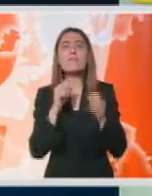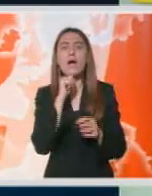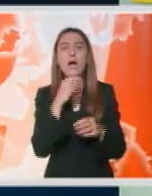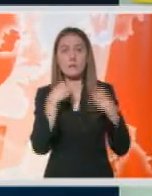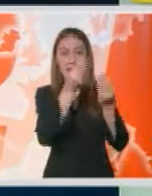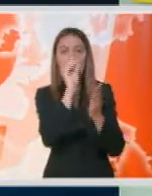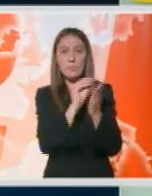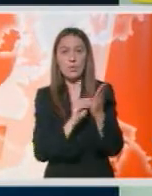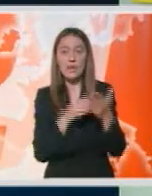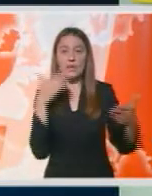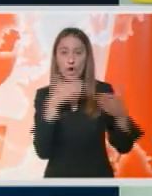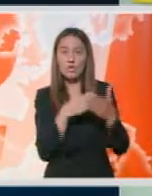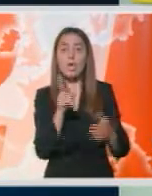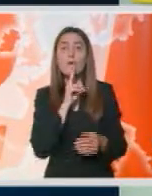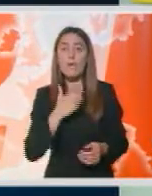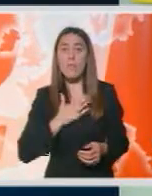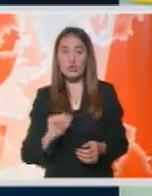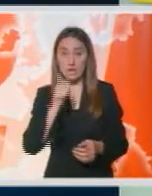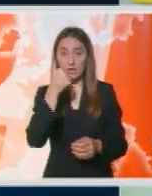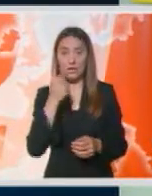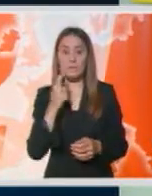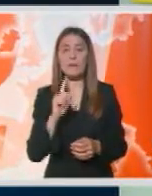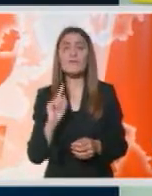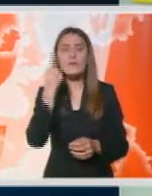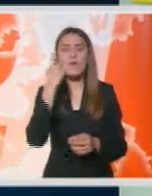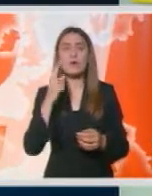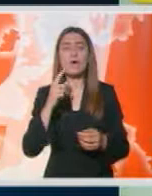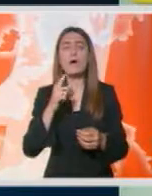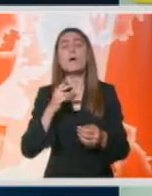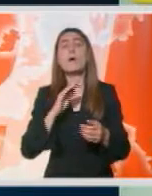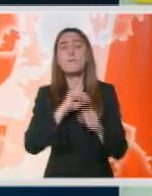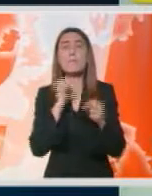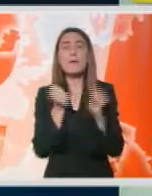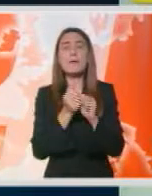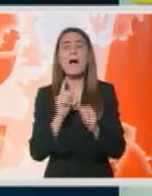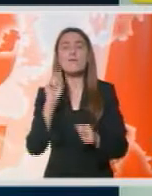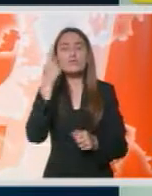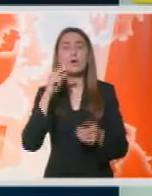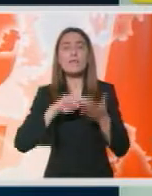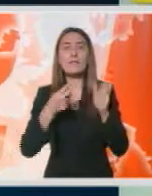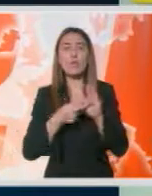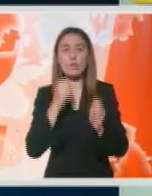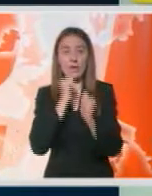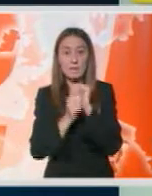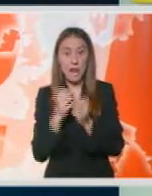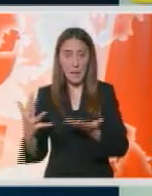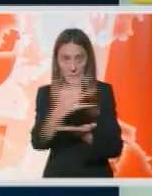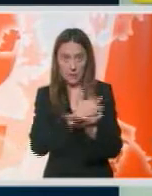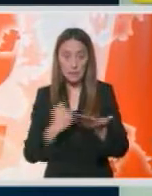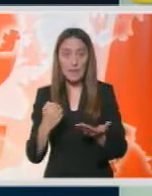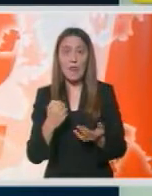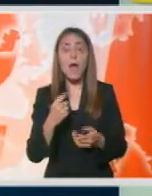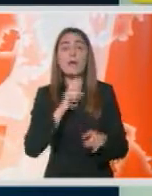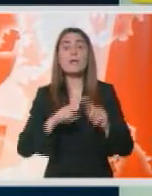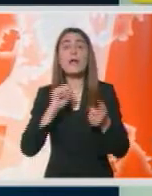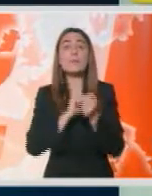podatke određene koje je naša jedinica za borbu protiv visokotehnološkog kriminala prikupila, jer